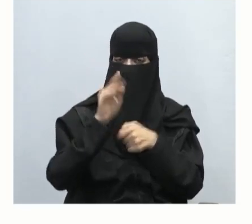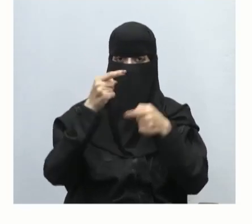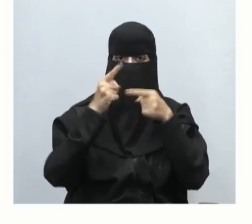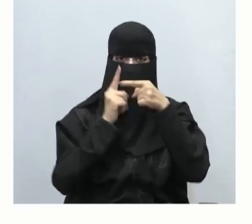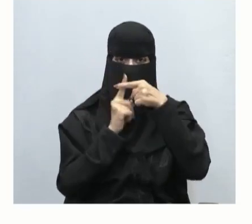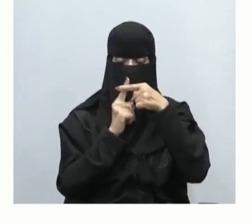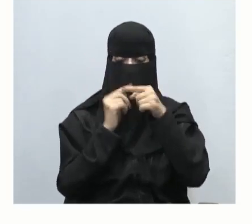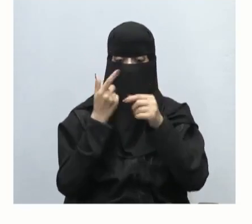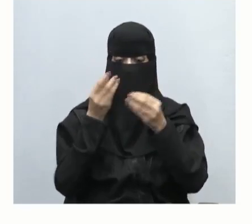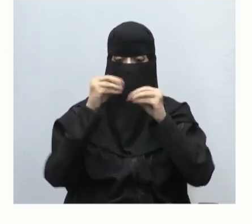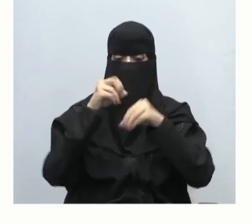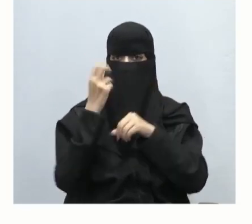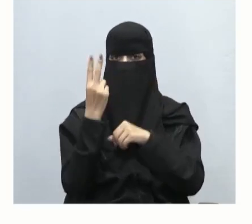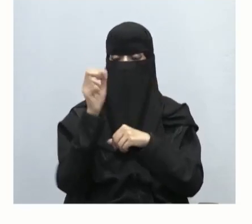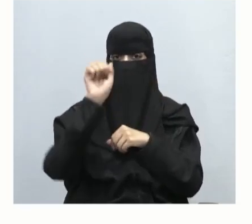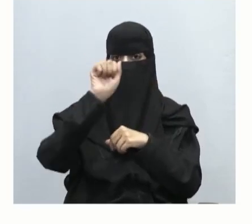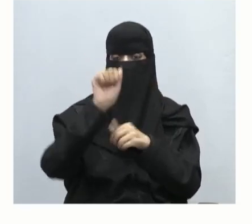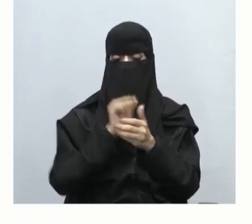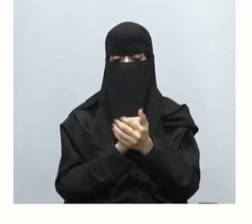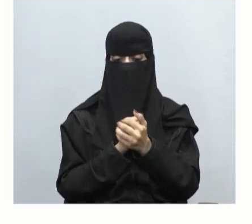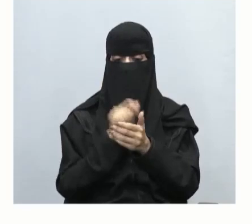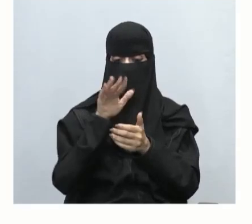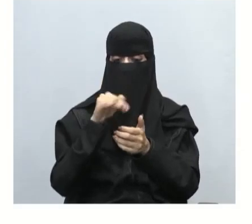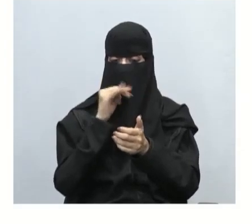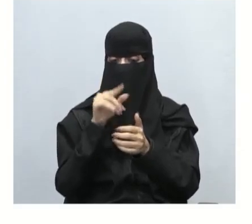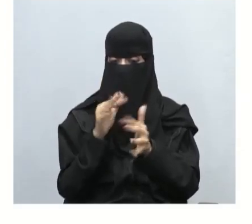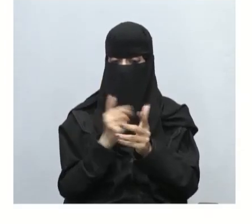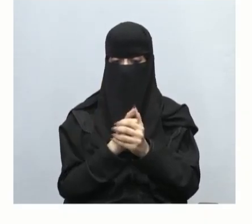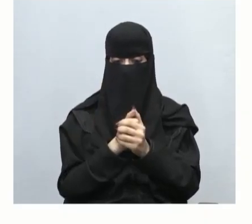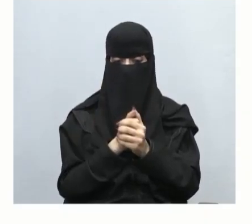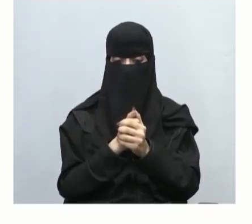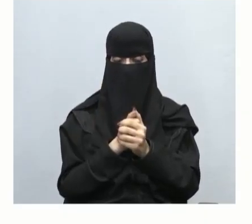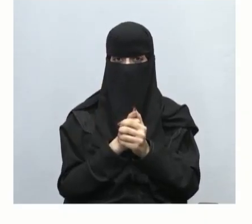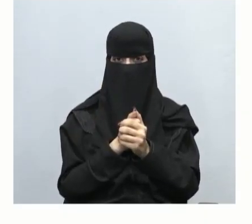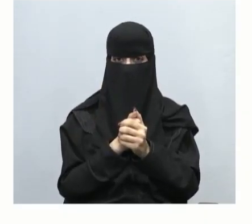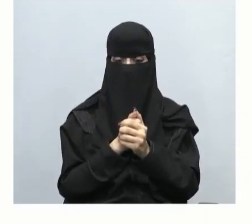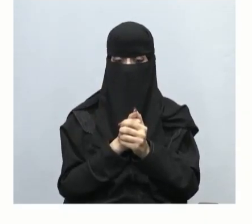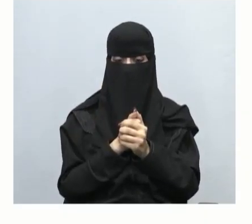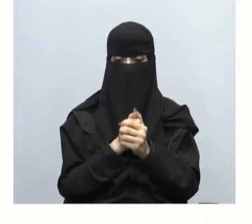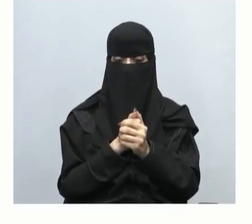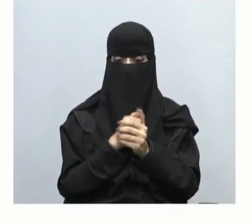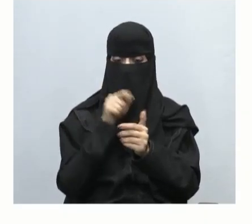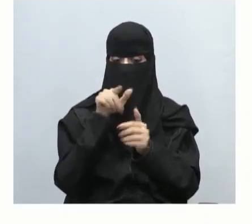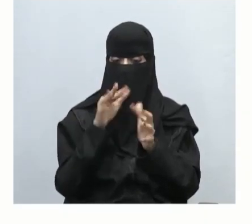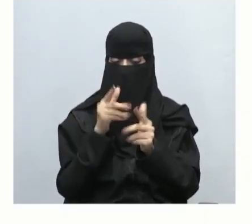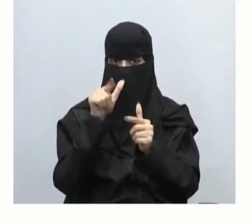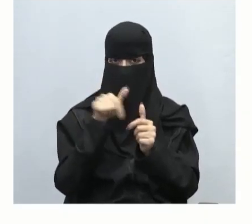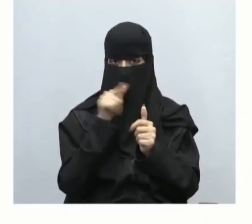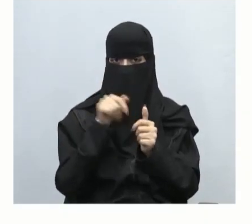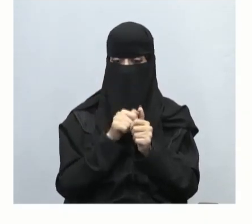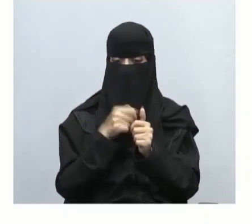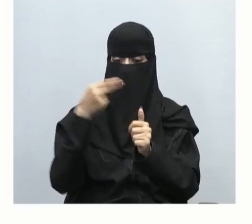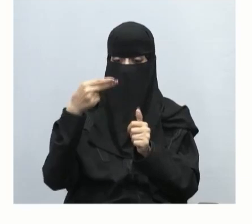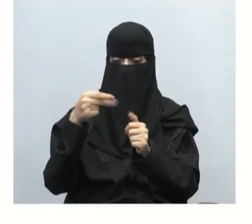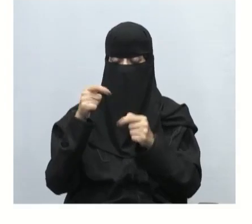مضافا اليها 2 ص اذا تصبح المعادله المعادله هي ع